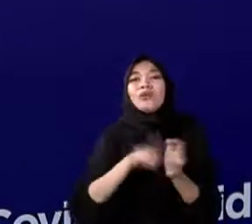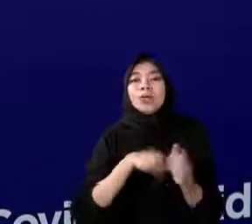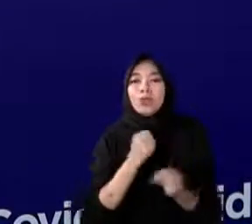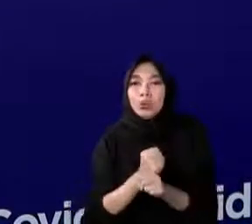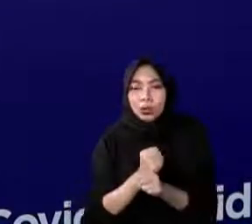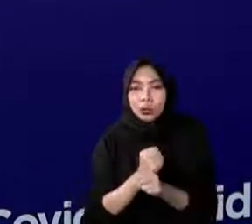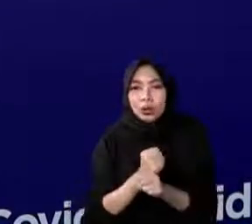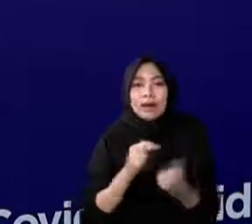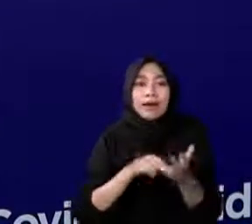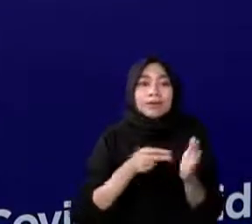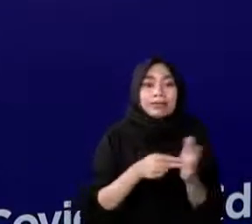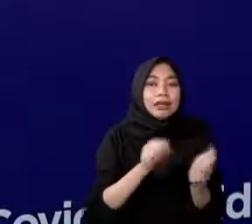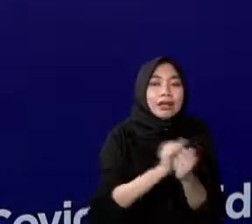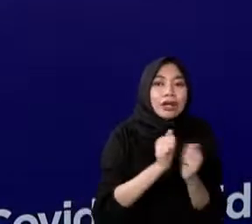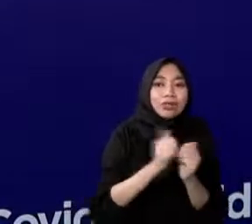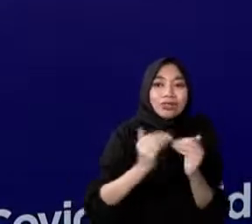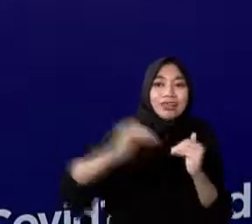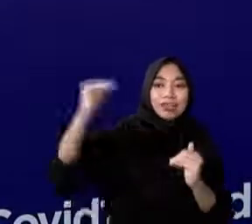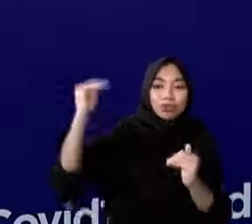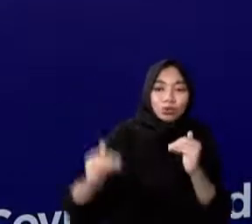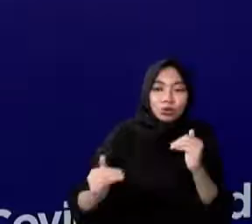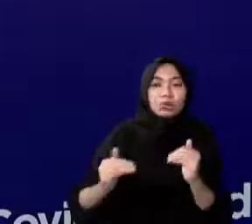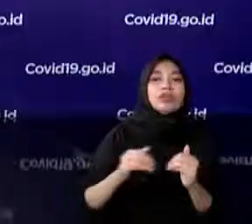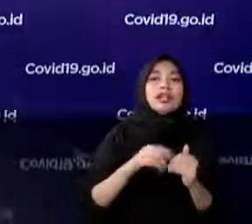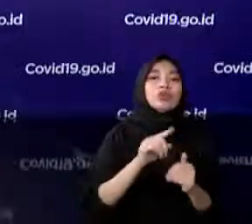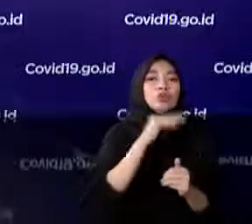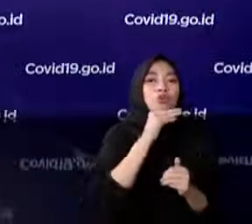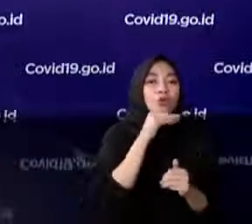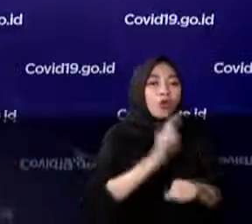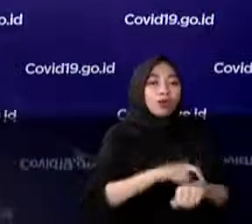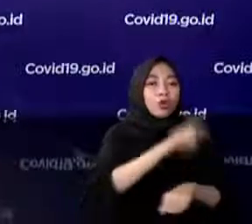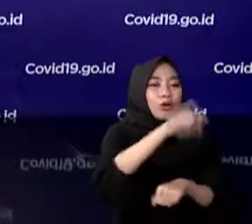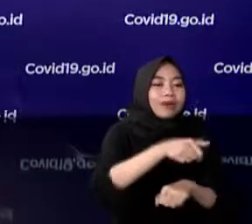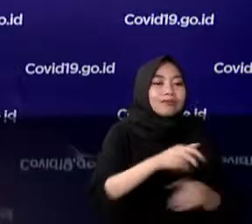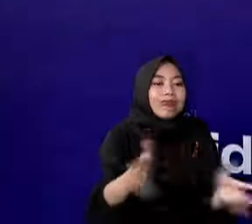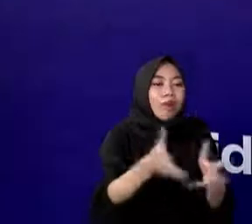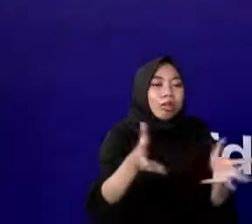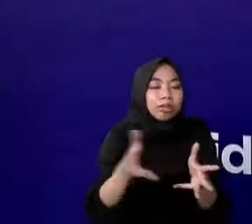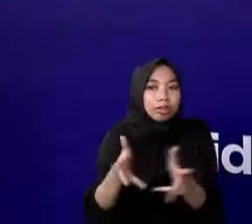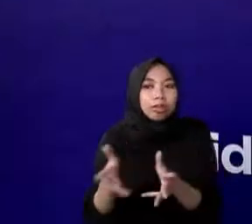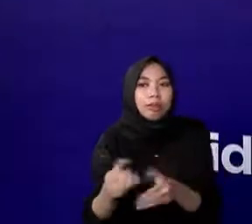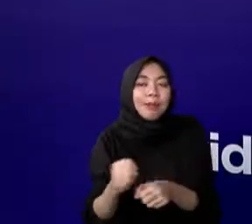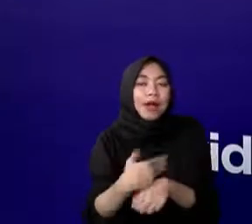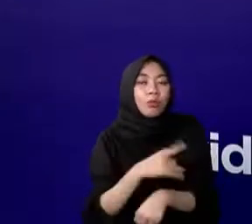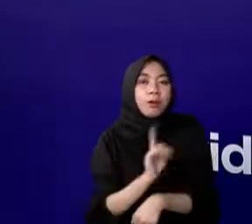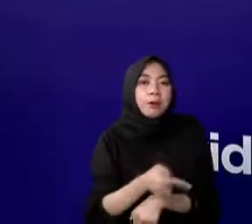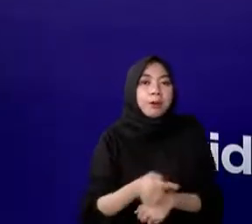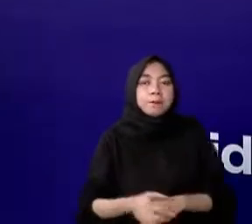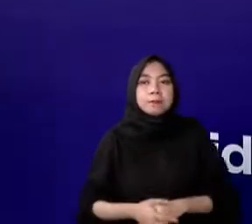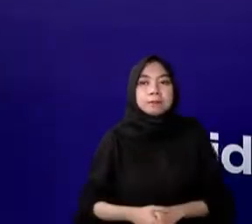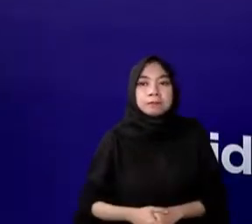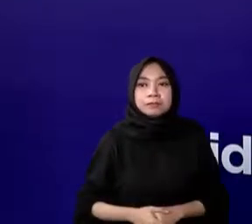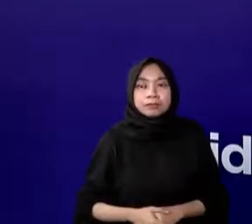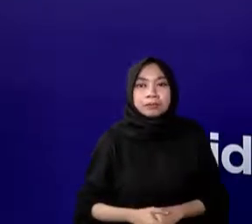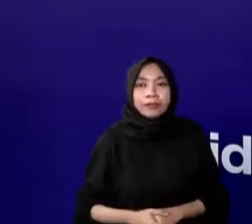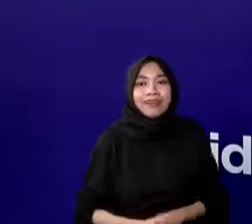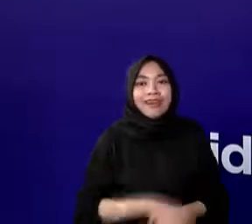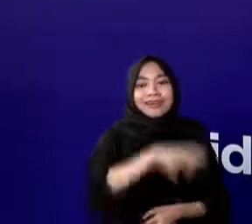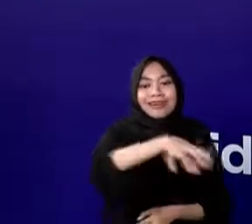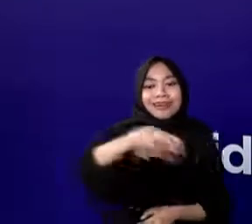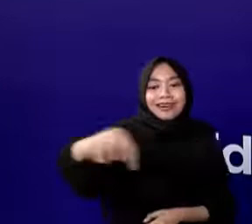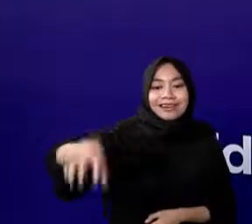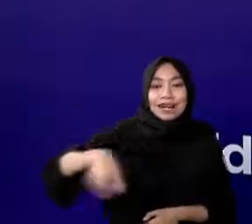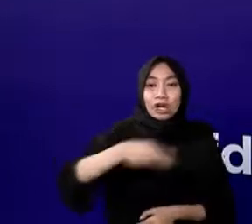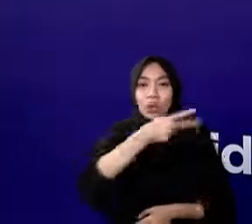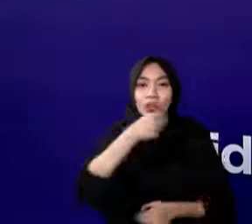ketika penambahan kasus terjadi dengan tinggi. Baik, terus kalau tadi kita bahas mengenai masing-masing daerah,